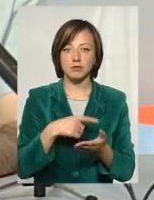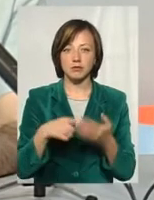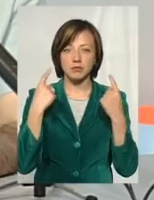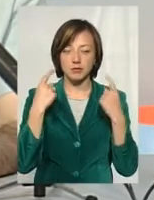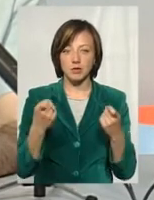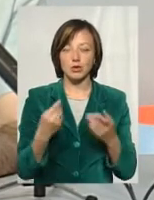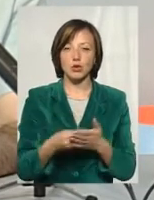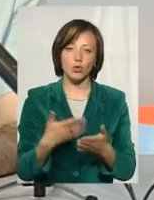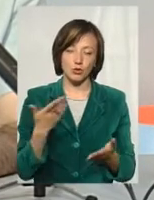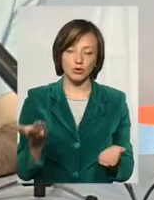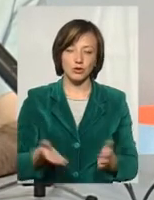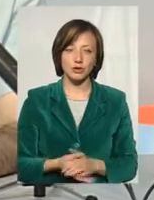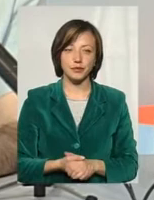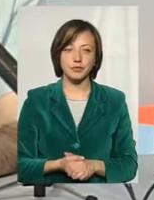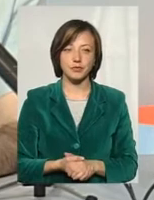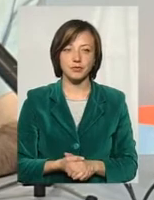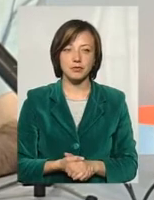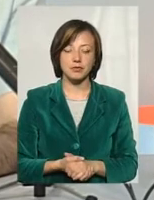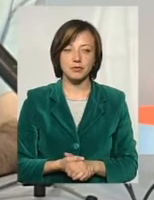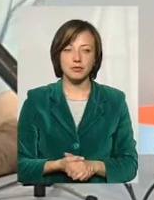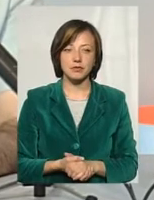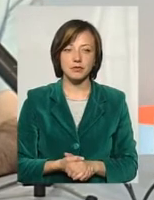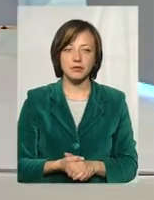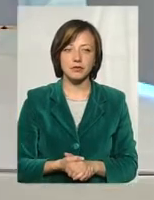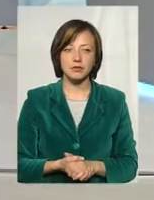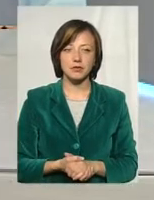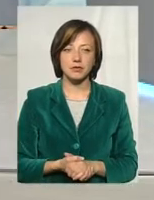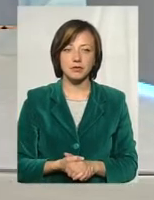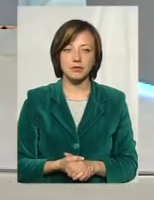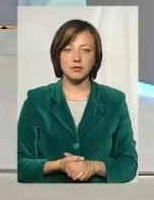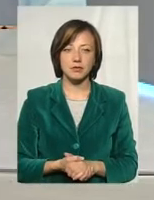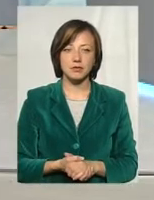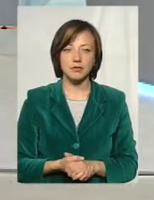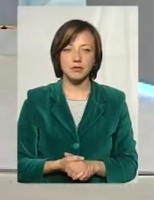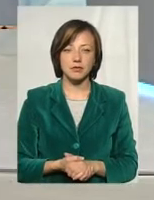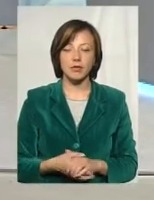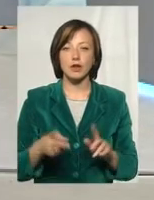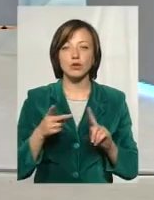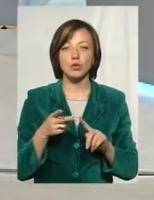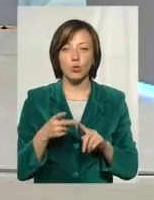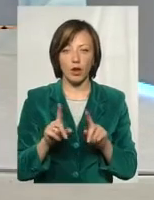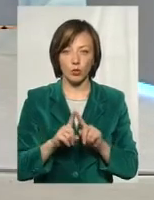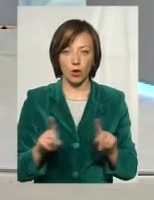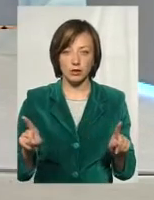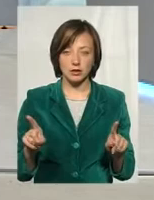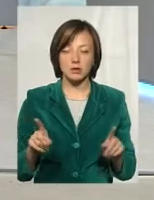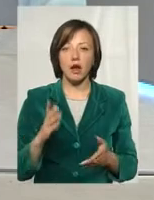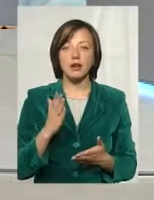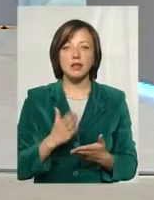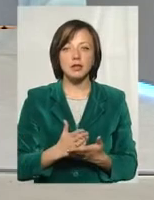стоїть набагато вже дорожче, навіть шматка цієї землі. Другий нюанс.